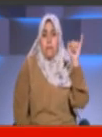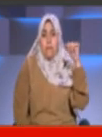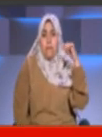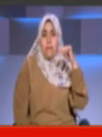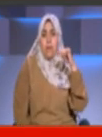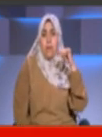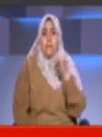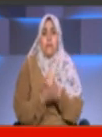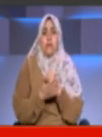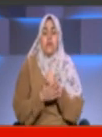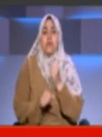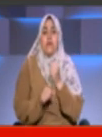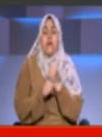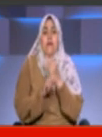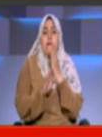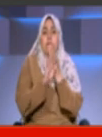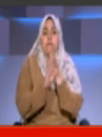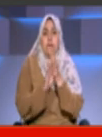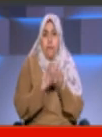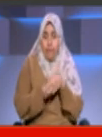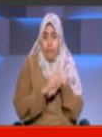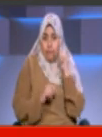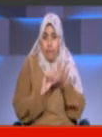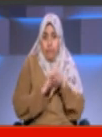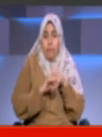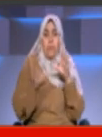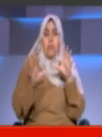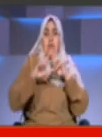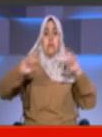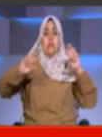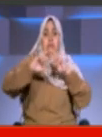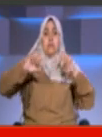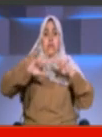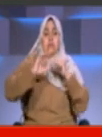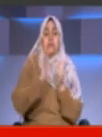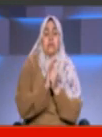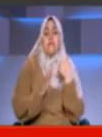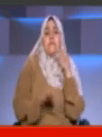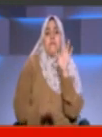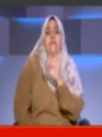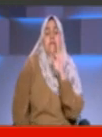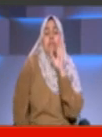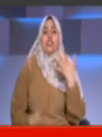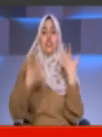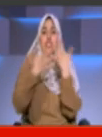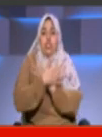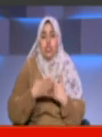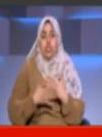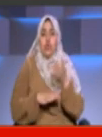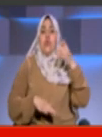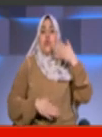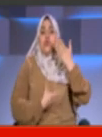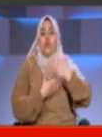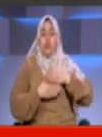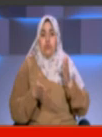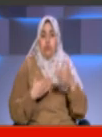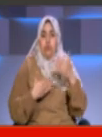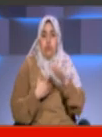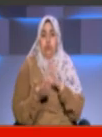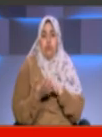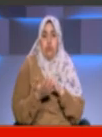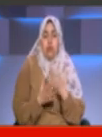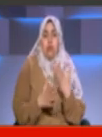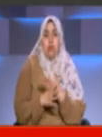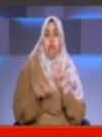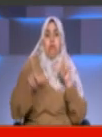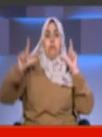الفيلمية. وأسفر تفتيش محل إقامة المذكورين ومقر الشركة والاستوديو المشار إليهما عن